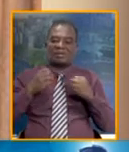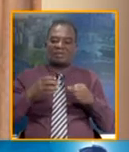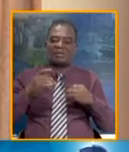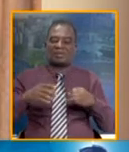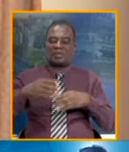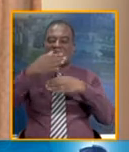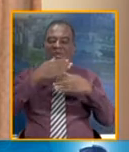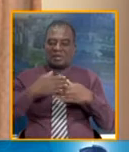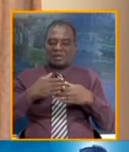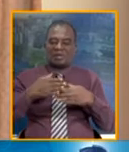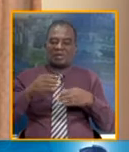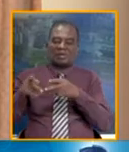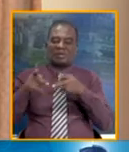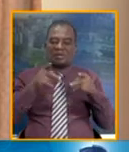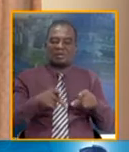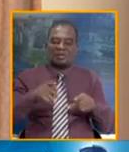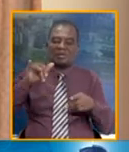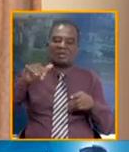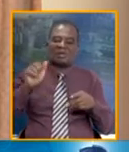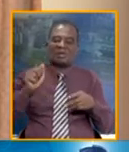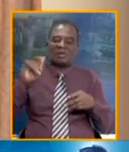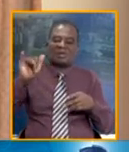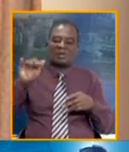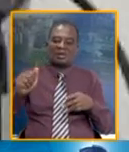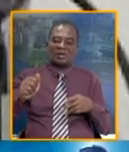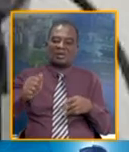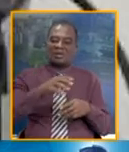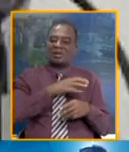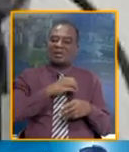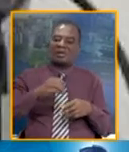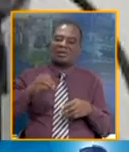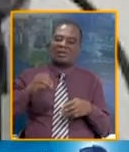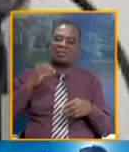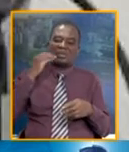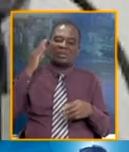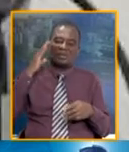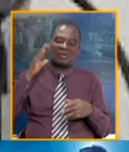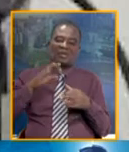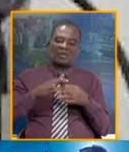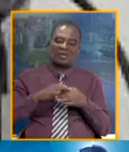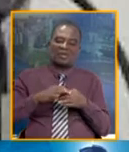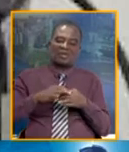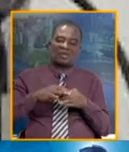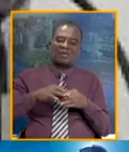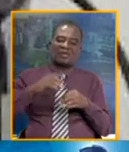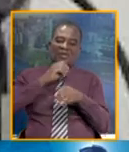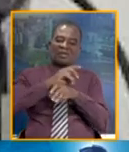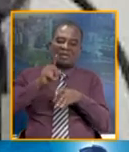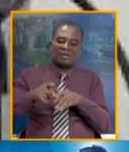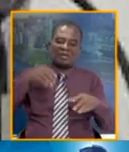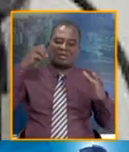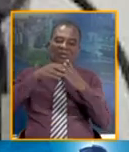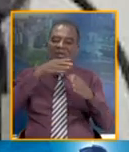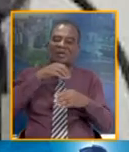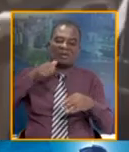ses proches. Selon Yahya Dilo Djerou, sa résidence de N'Djamena, la capitale tchadienne, a été attaquée hier